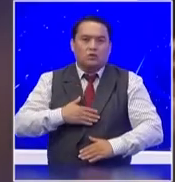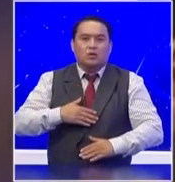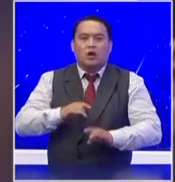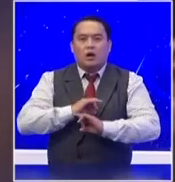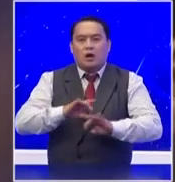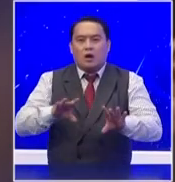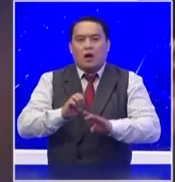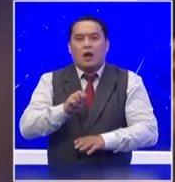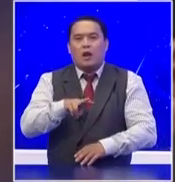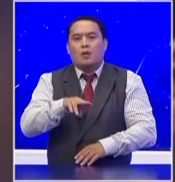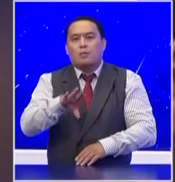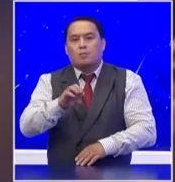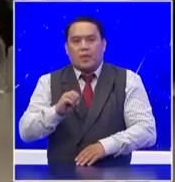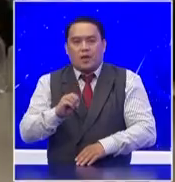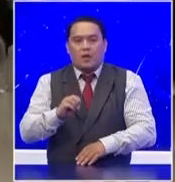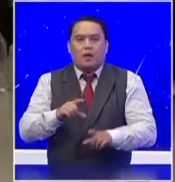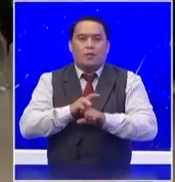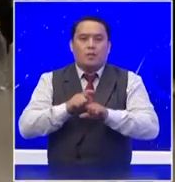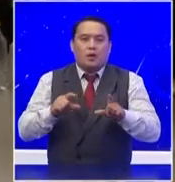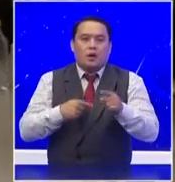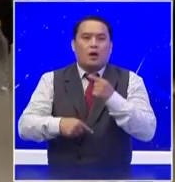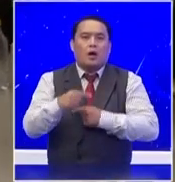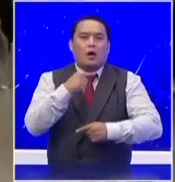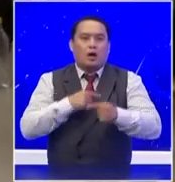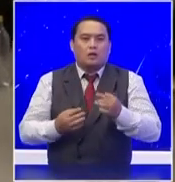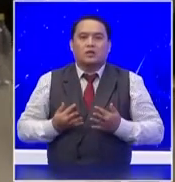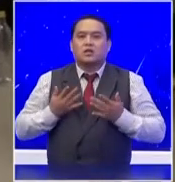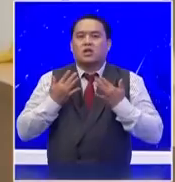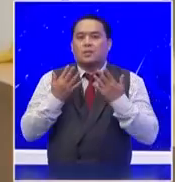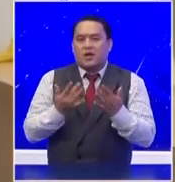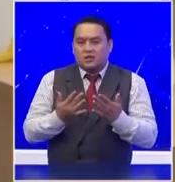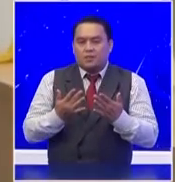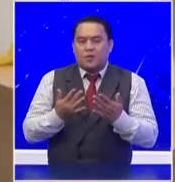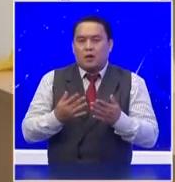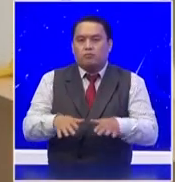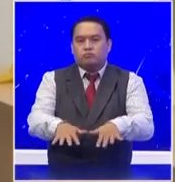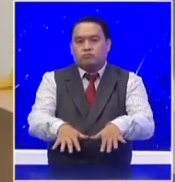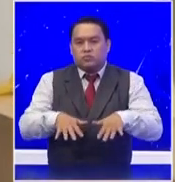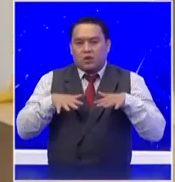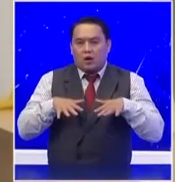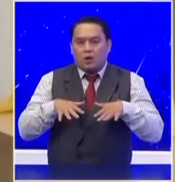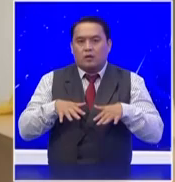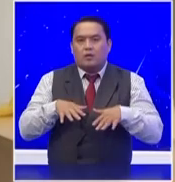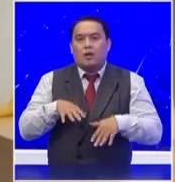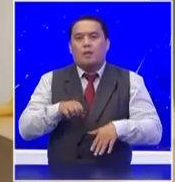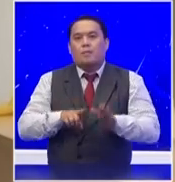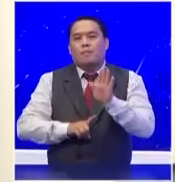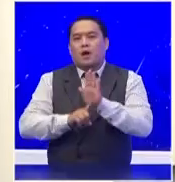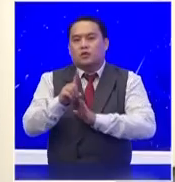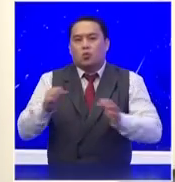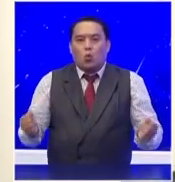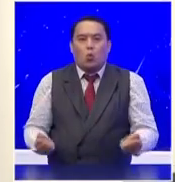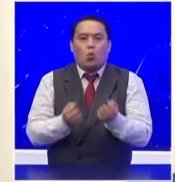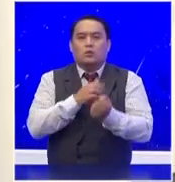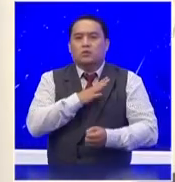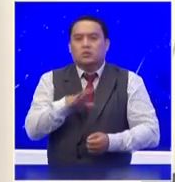айтатын бұрынғы әліппені қоғам мектеп бағдарламасына қайта енгізуді талап етті. Тіпті парламент мінберде Бекболат Леуханов бастап, қолдау